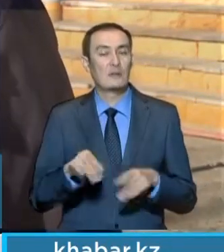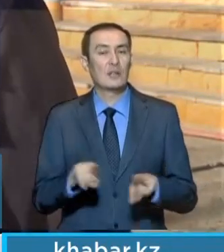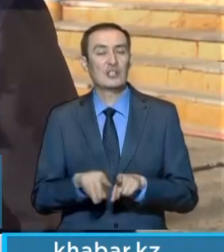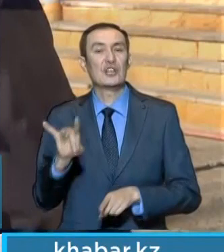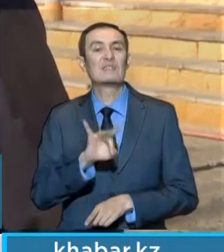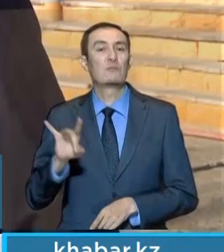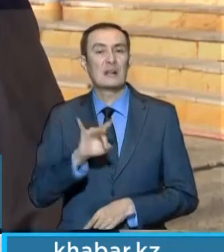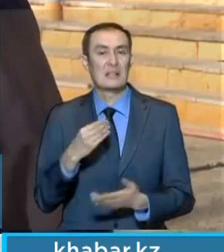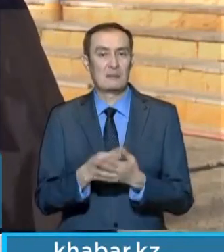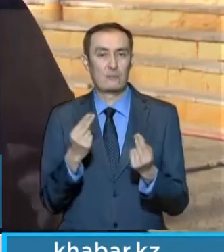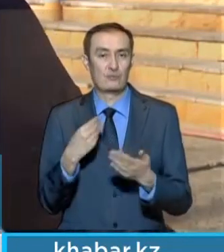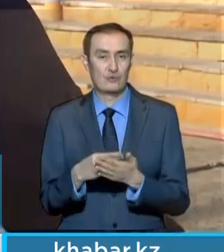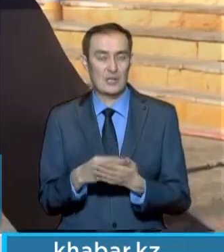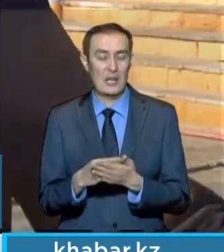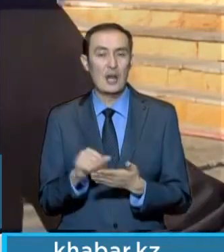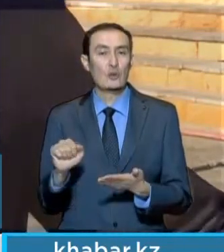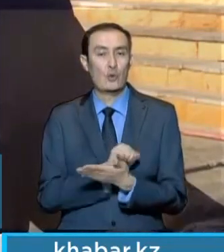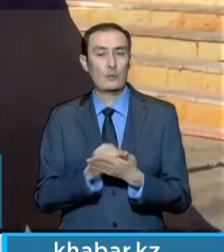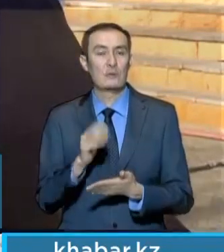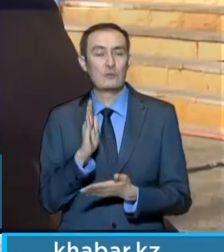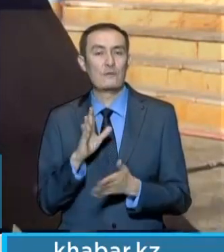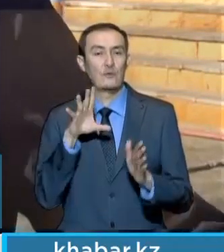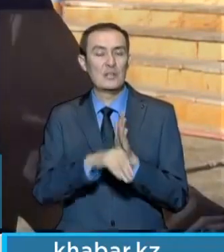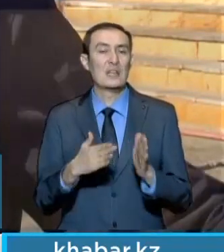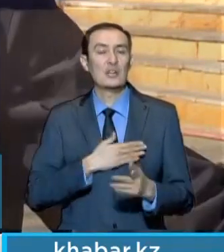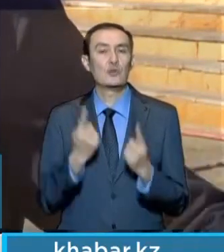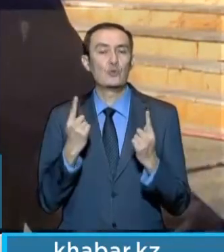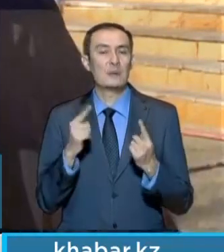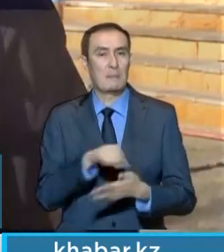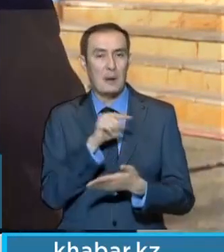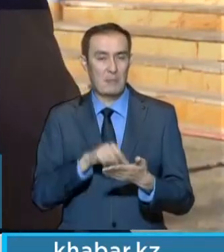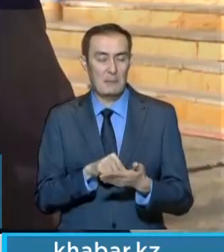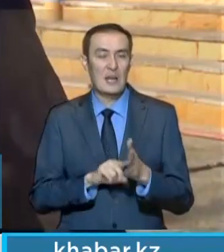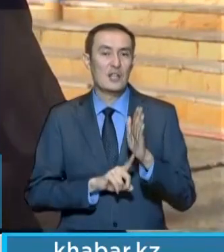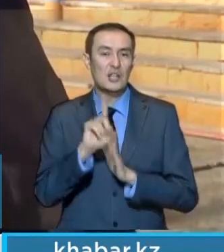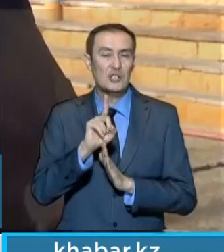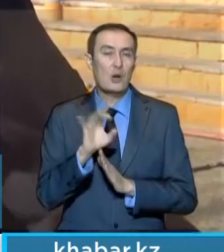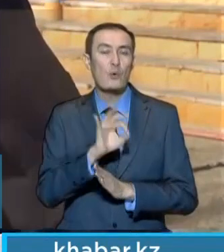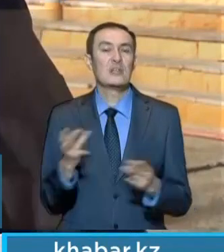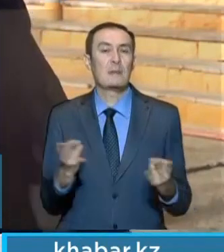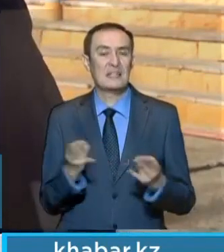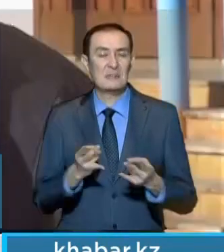и республиканского бюджета. В документ мы включим все наши глобальные проблемы, начиная